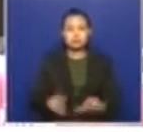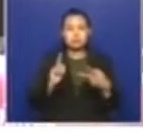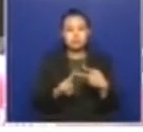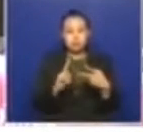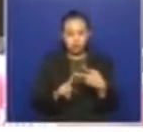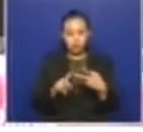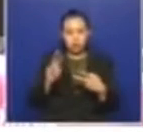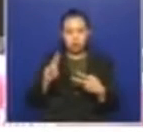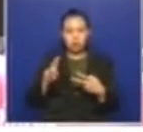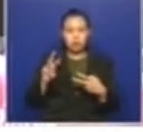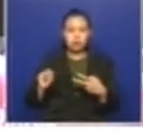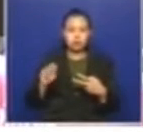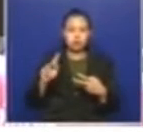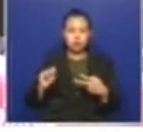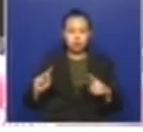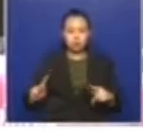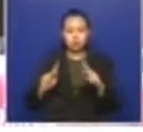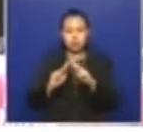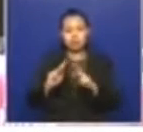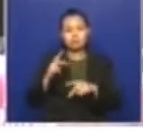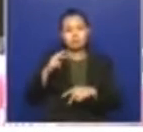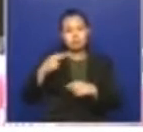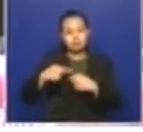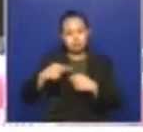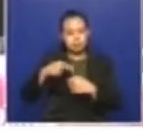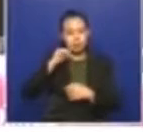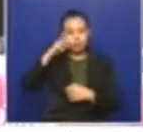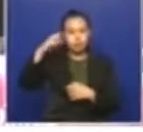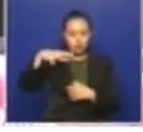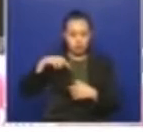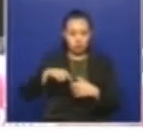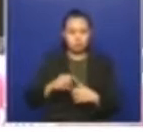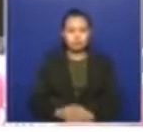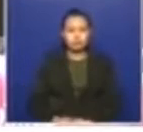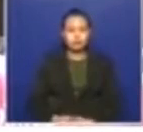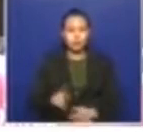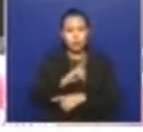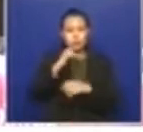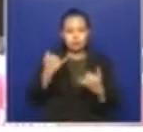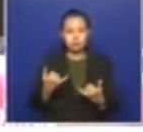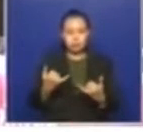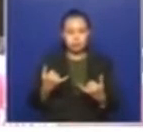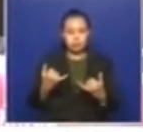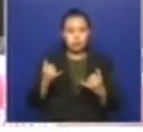านพูดด้วยความภูมิใจบอกว่าวันนี้เนี่ยรัฐบาลได้แก้หนี้ได้ช่วย